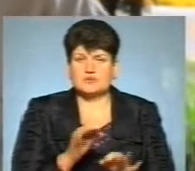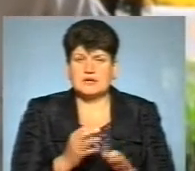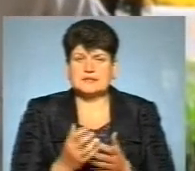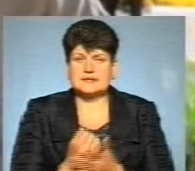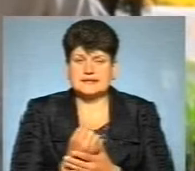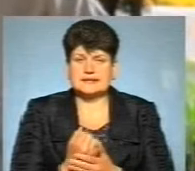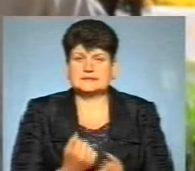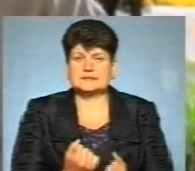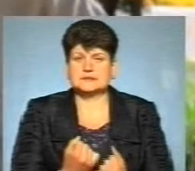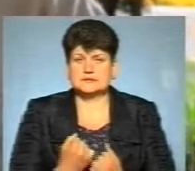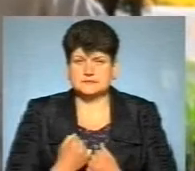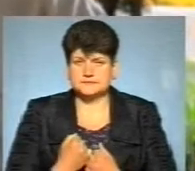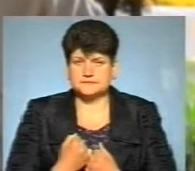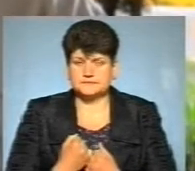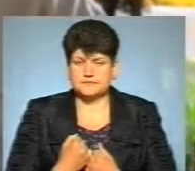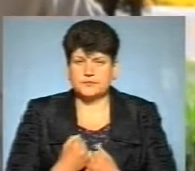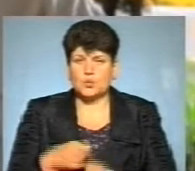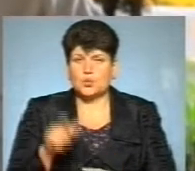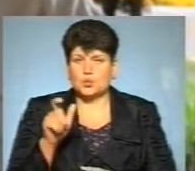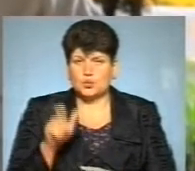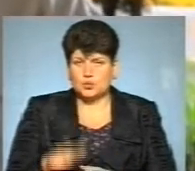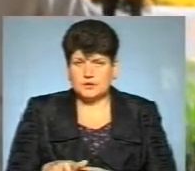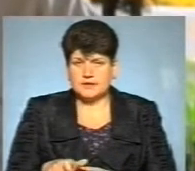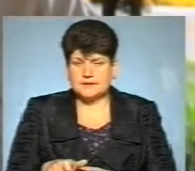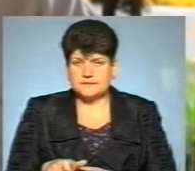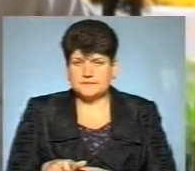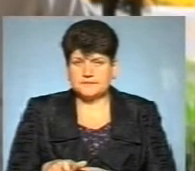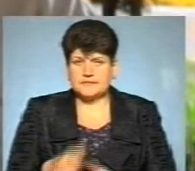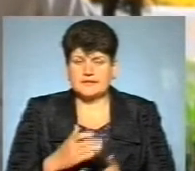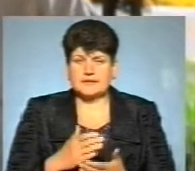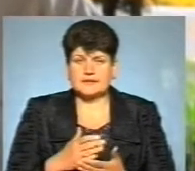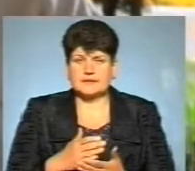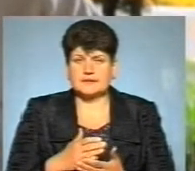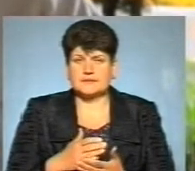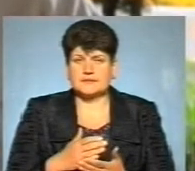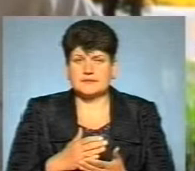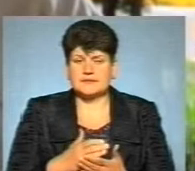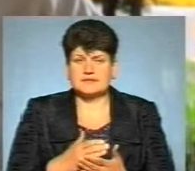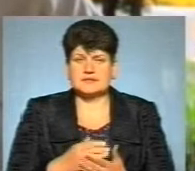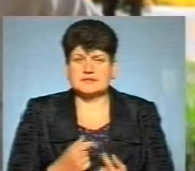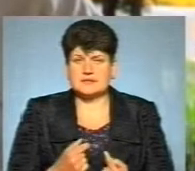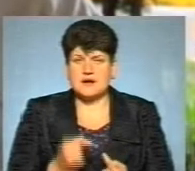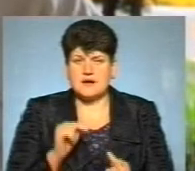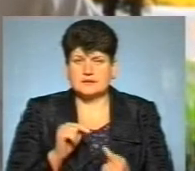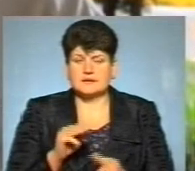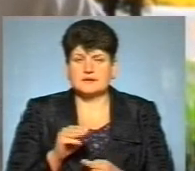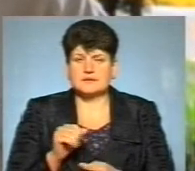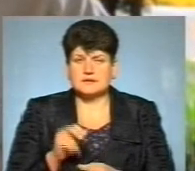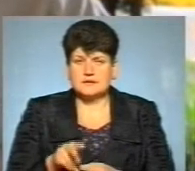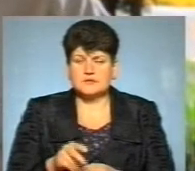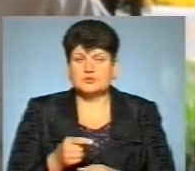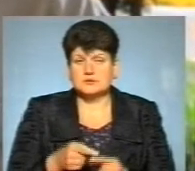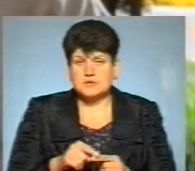наявність імунної відповіді у людини, наявність антитіл. Тому методику ІФА